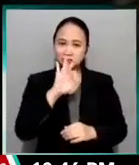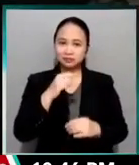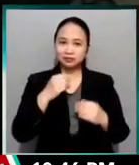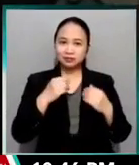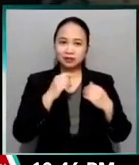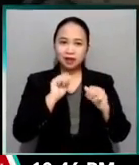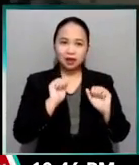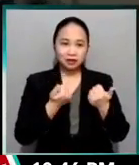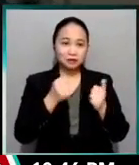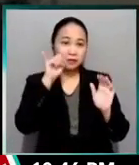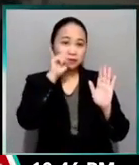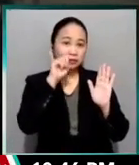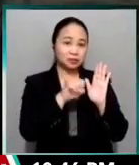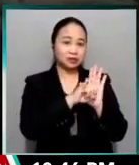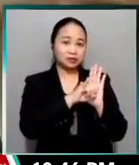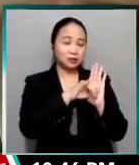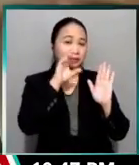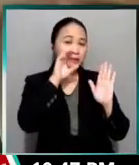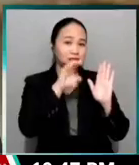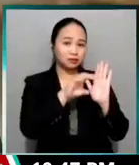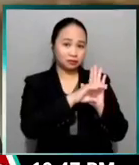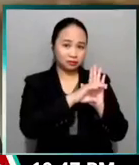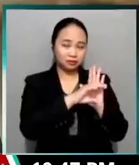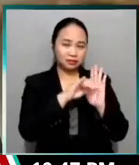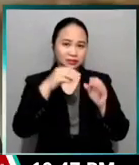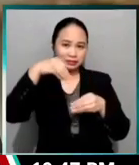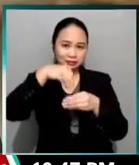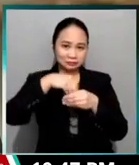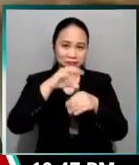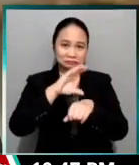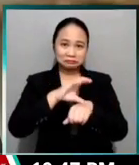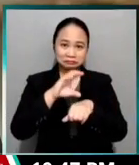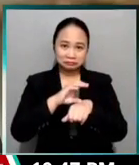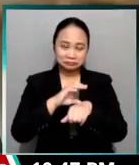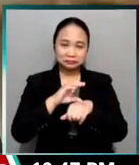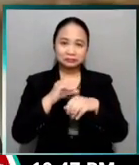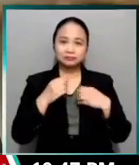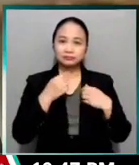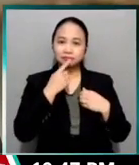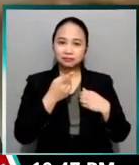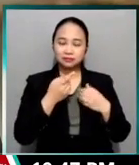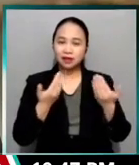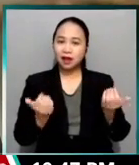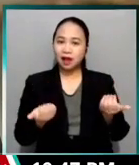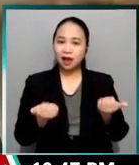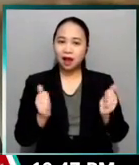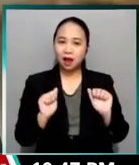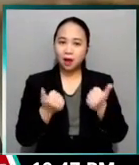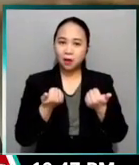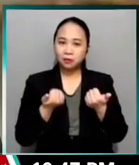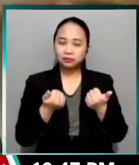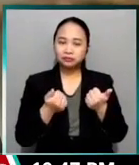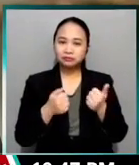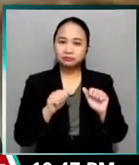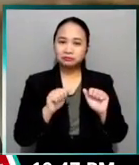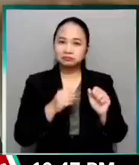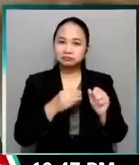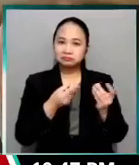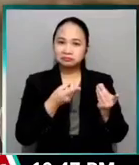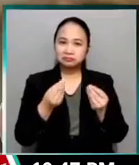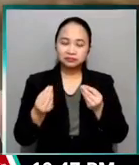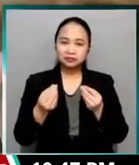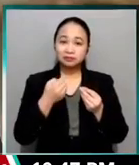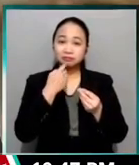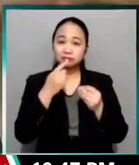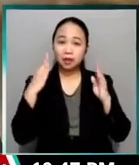image is in a church? Naka-ano na siya sa altar. What is our proper disposition? Our bishops told us we can use